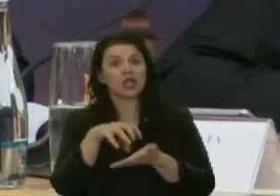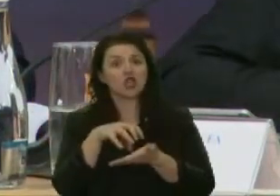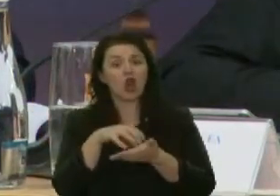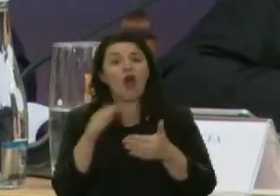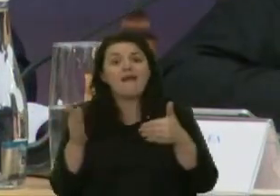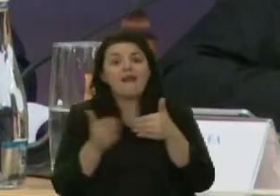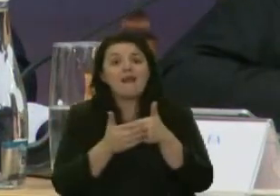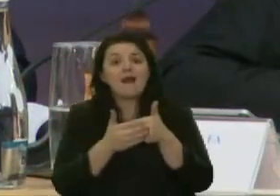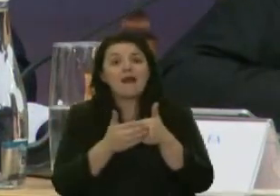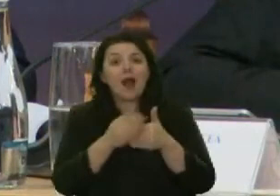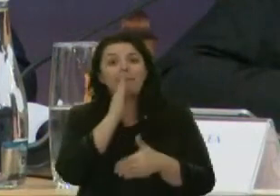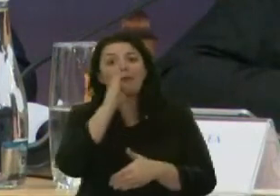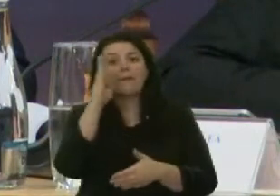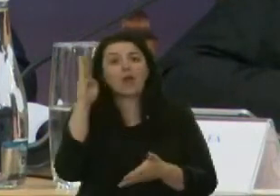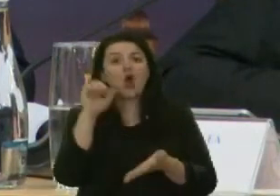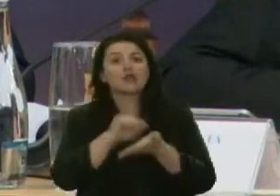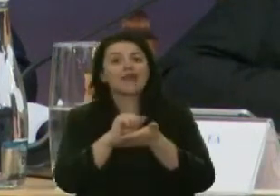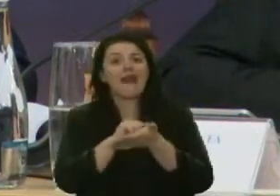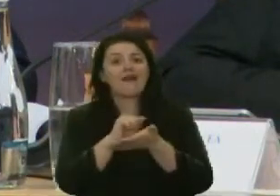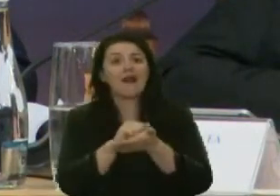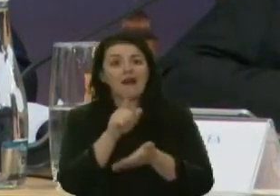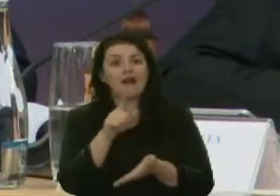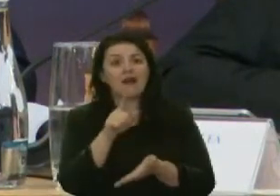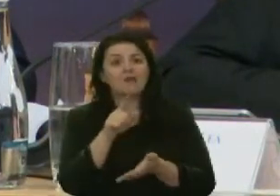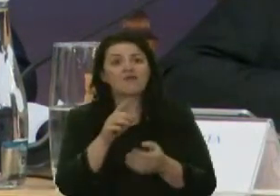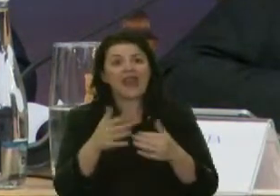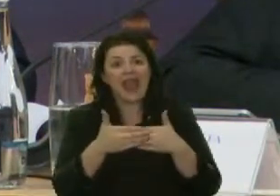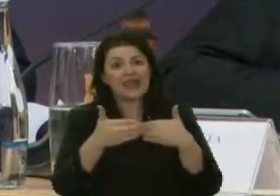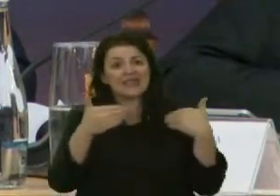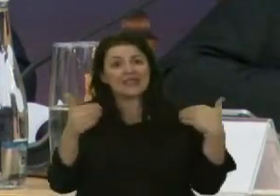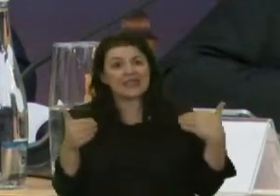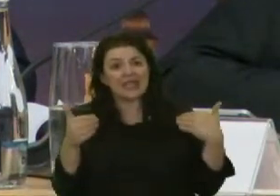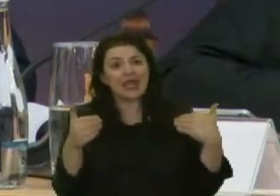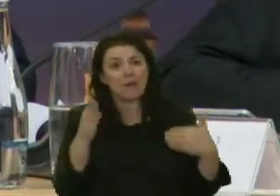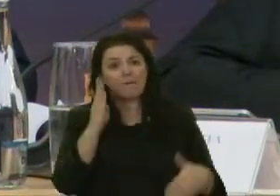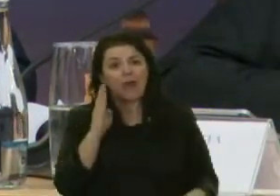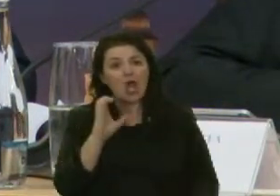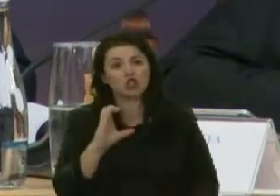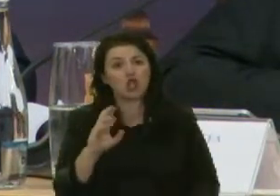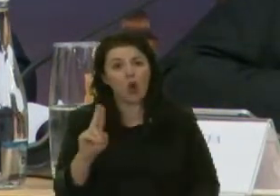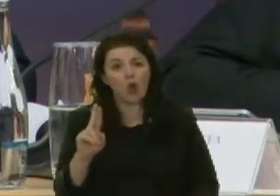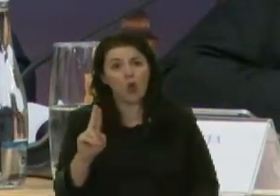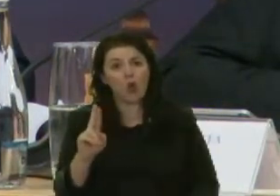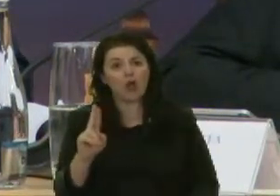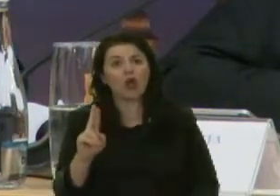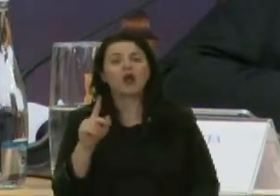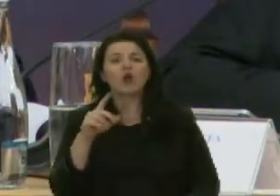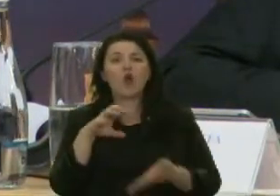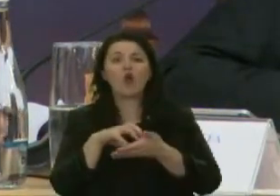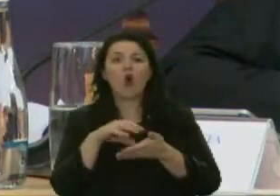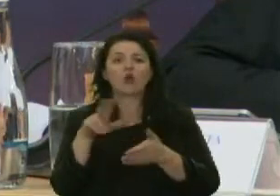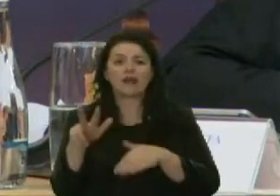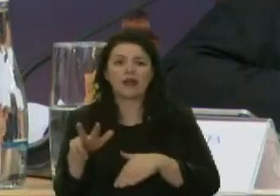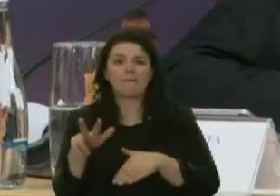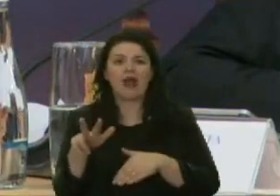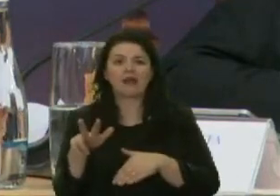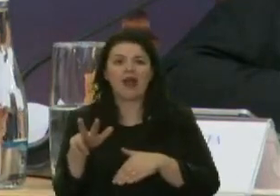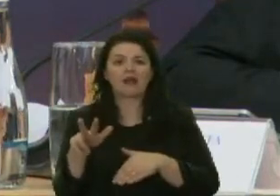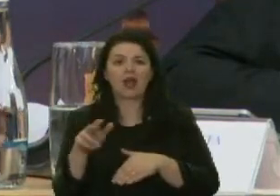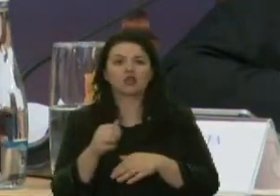lângă clădirea bibliotecii centrale universitare este extinderea bce ului dar inclusiv cu locuri de de parcare